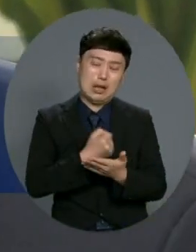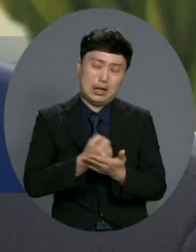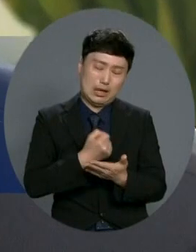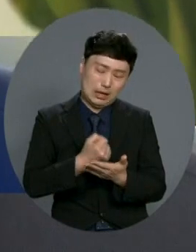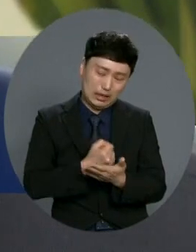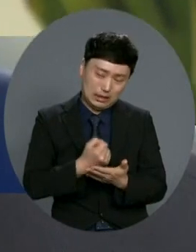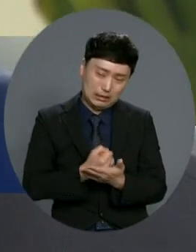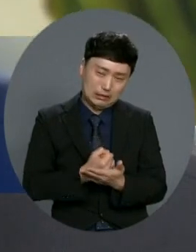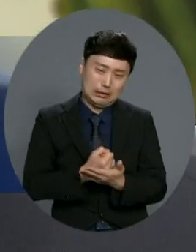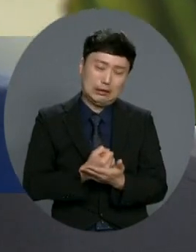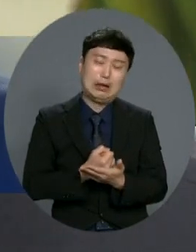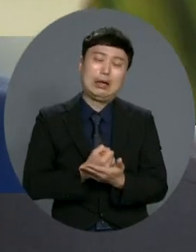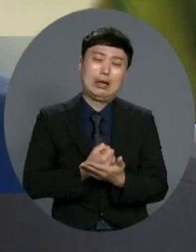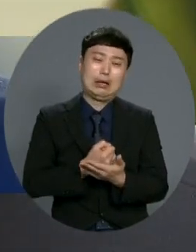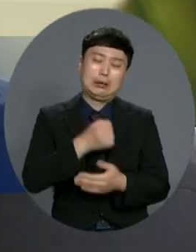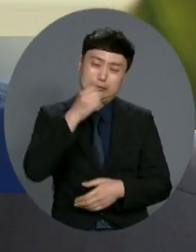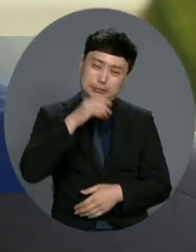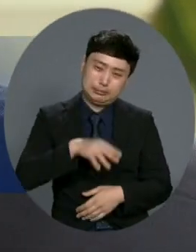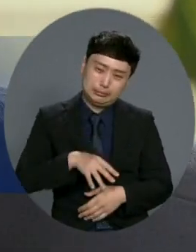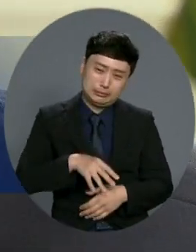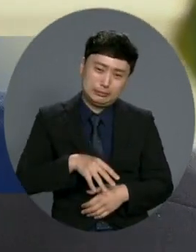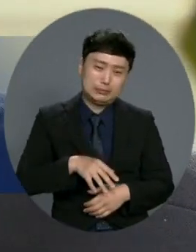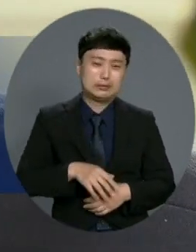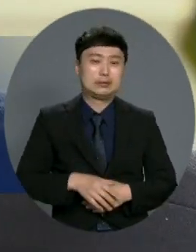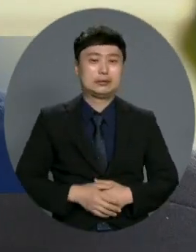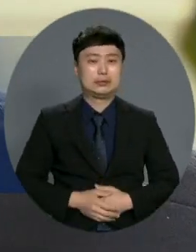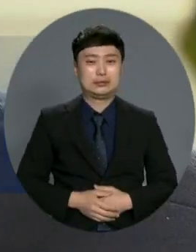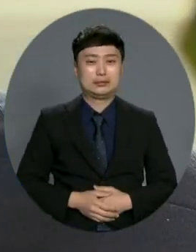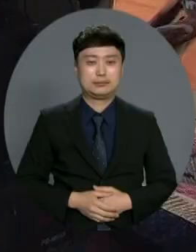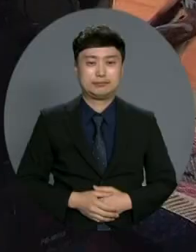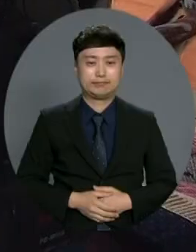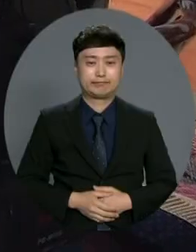정말로 같이 뭐 참